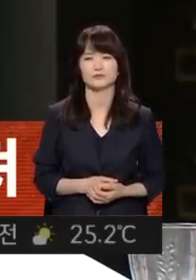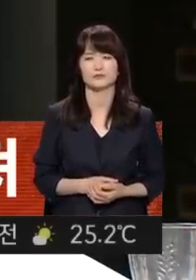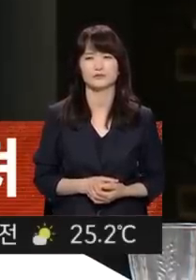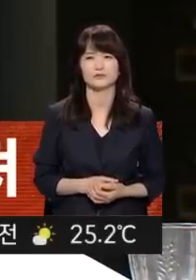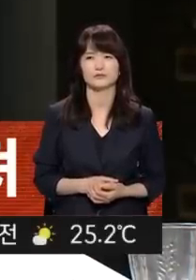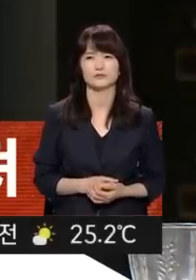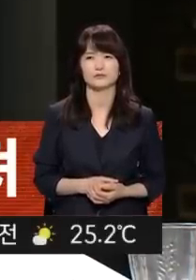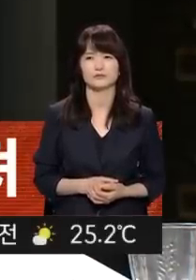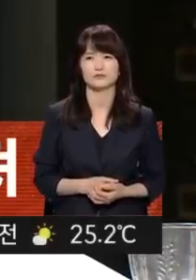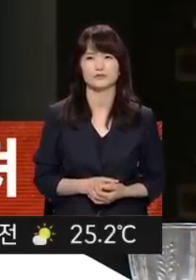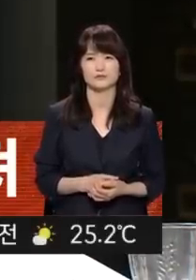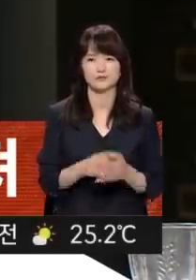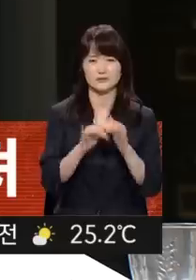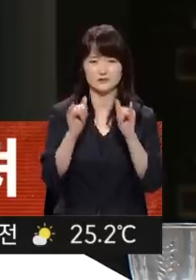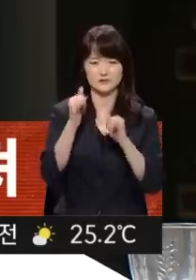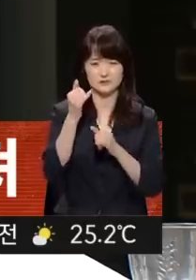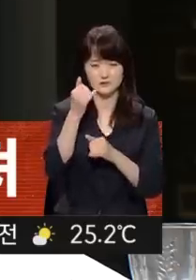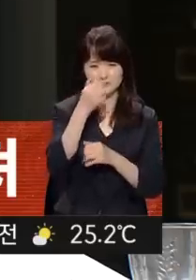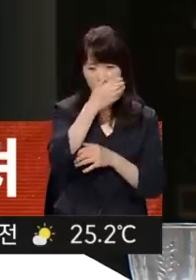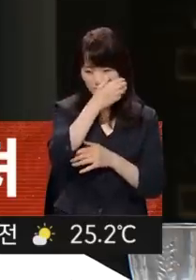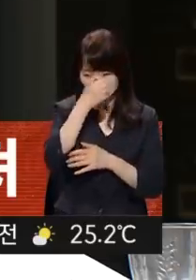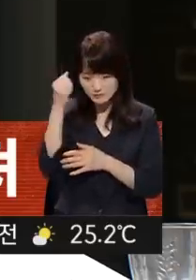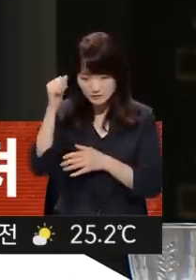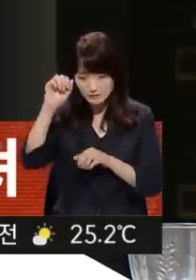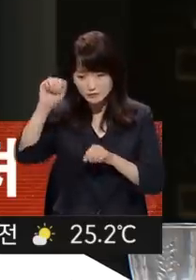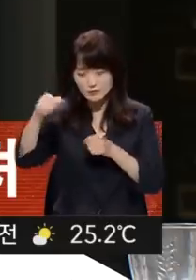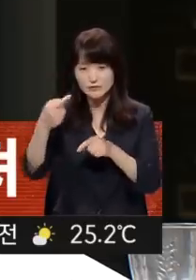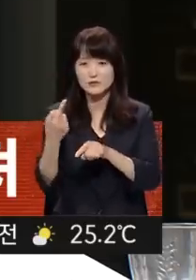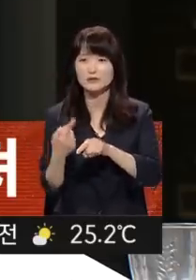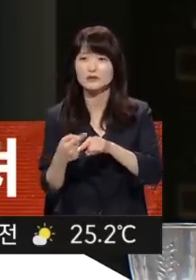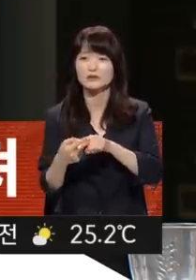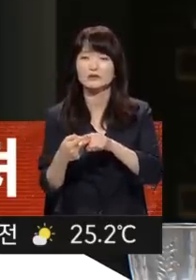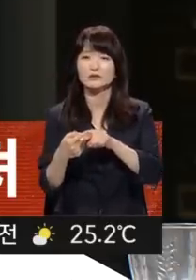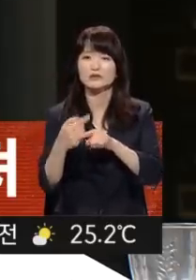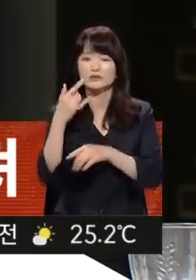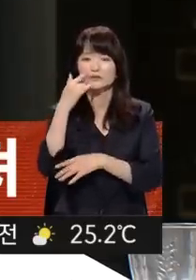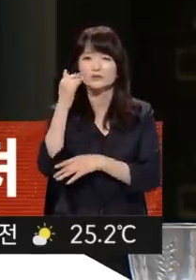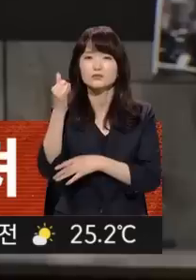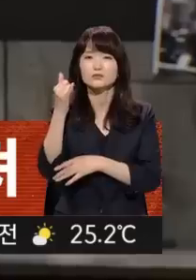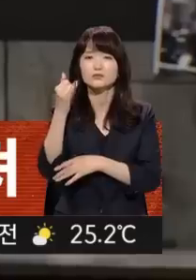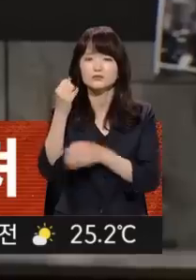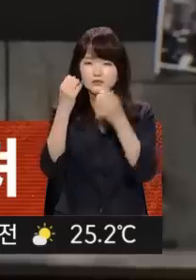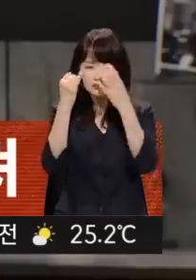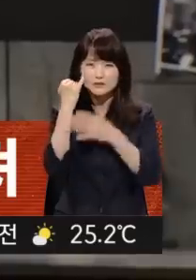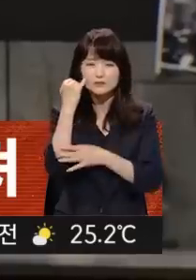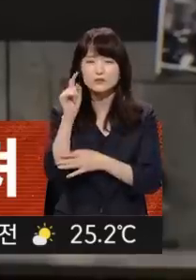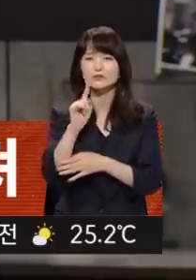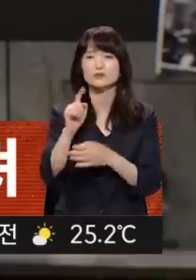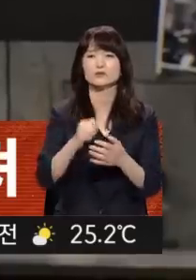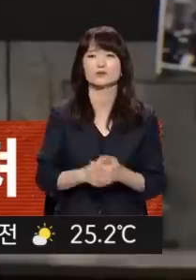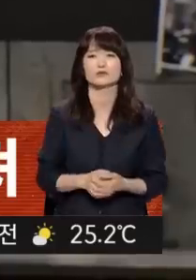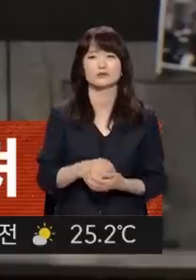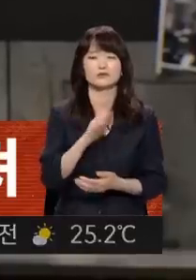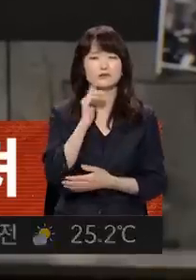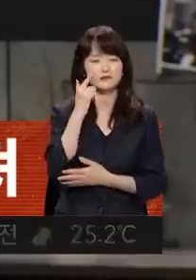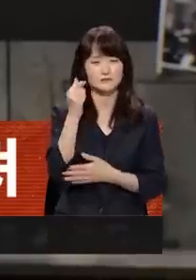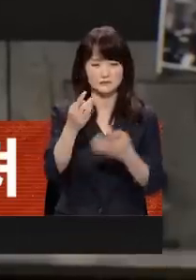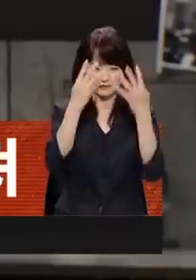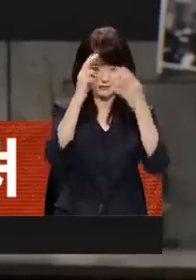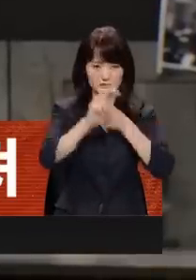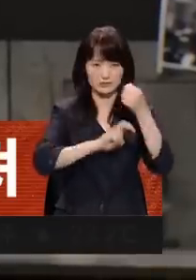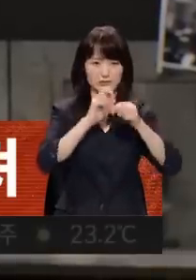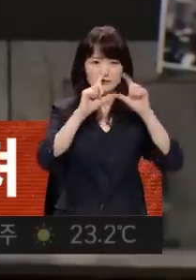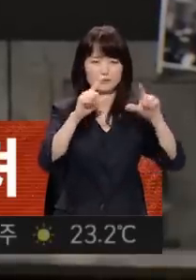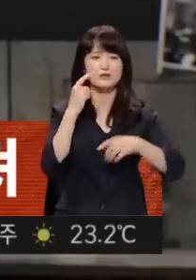수심에 친부와 계모 어떤 법적 일단 일심판결은 친구에게 징역 20년 그리고